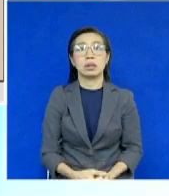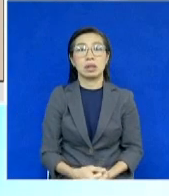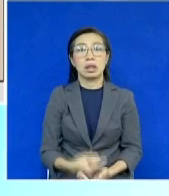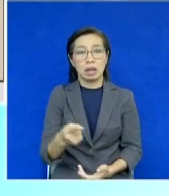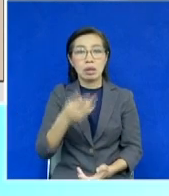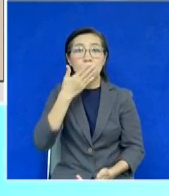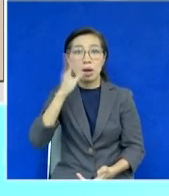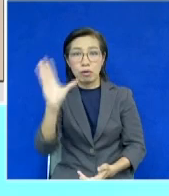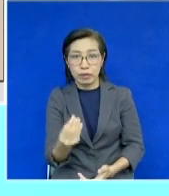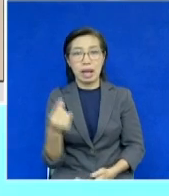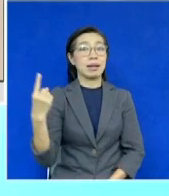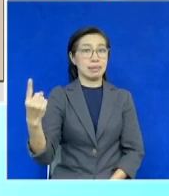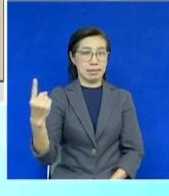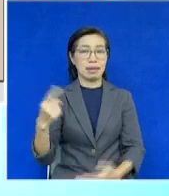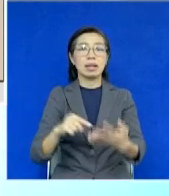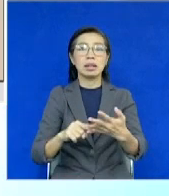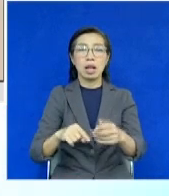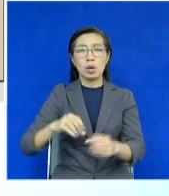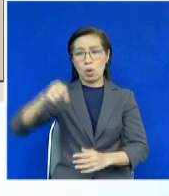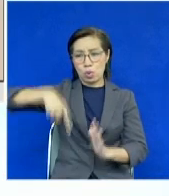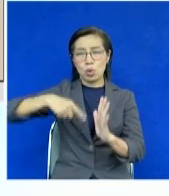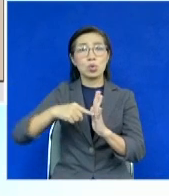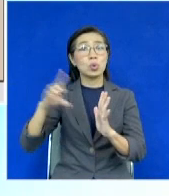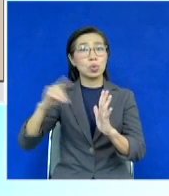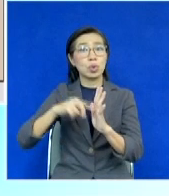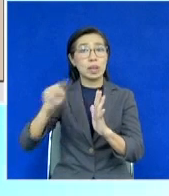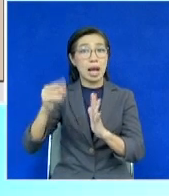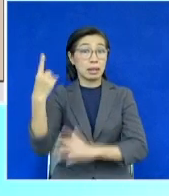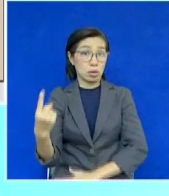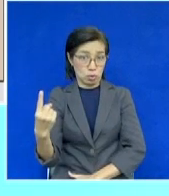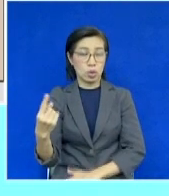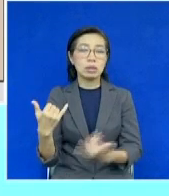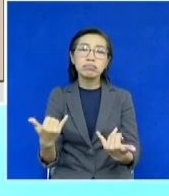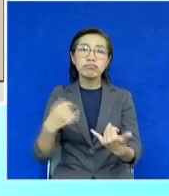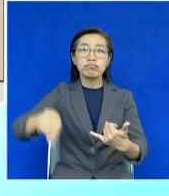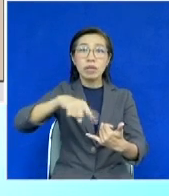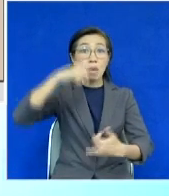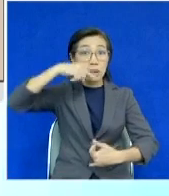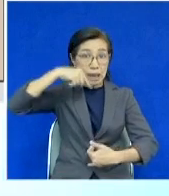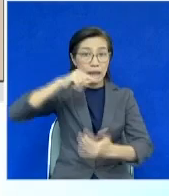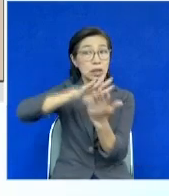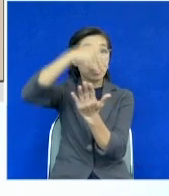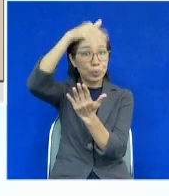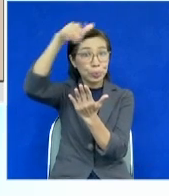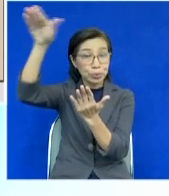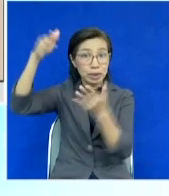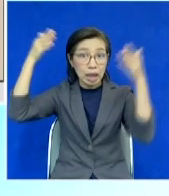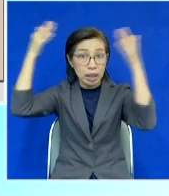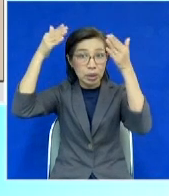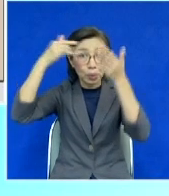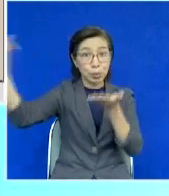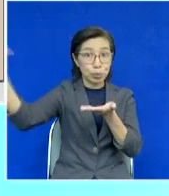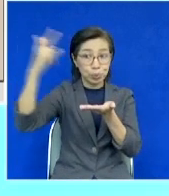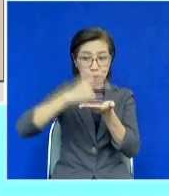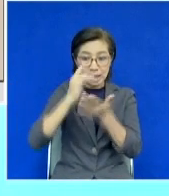อฟริกาใต้1รายนะคะแล้วก็ซูดาน1รายค่ะโดยรายละเอียดค่ะผู้ป่วยคนไทยที่เดินทางกลับมาจากอินโดนีเซีย4ร